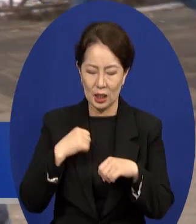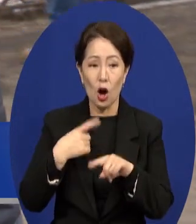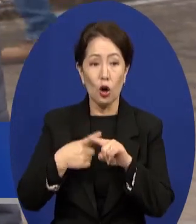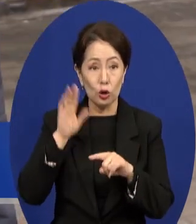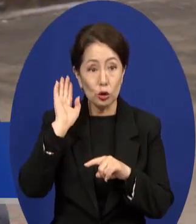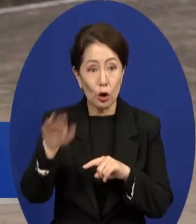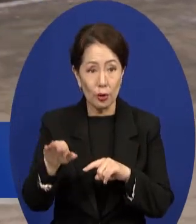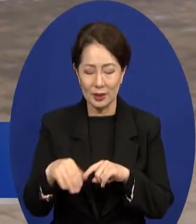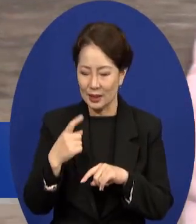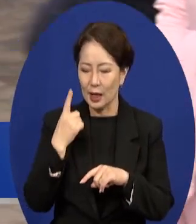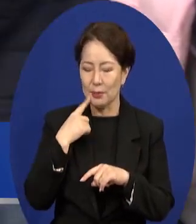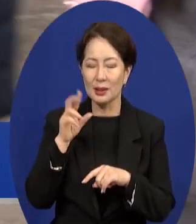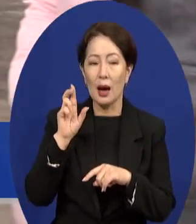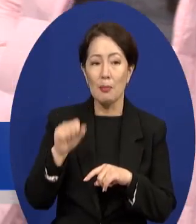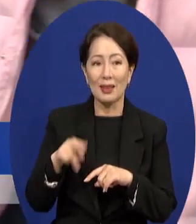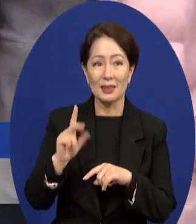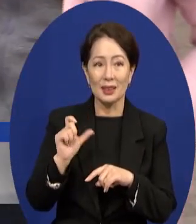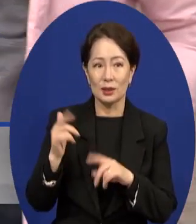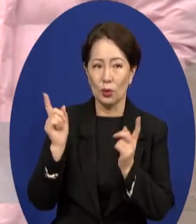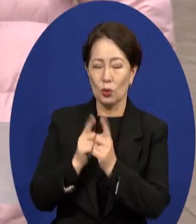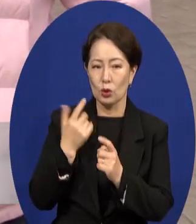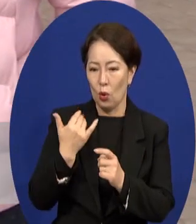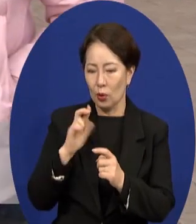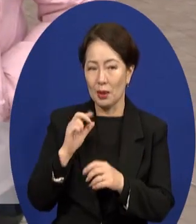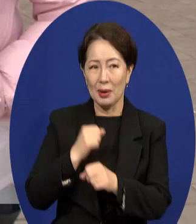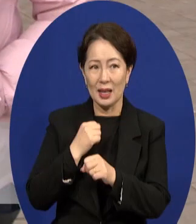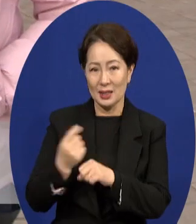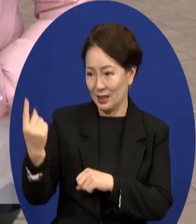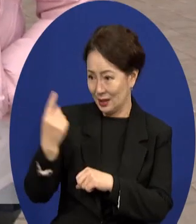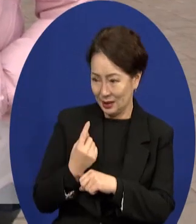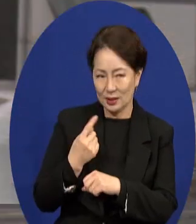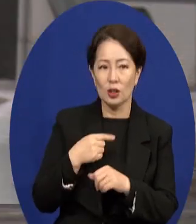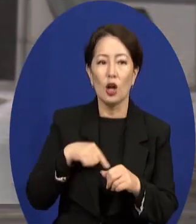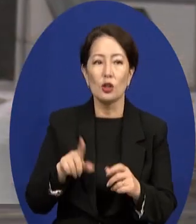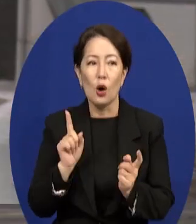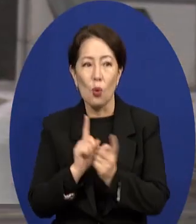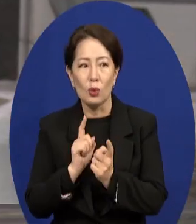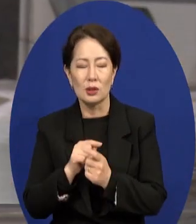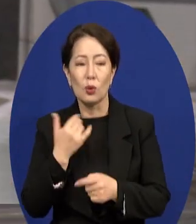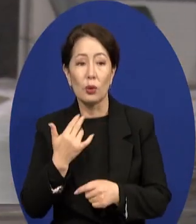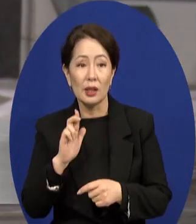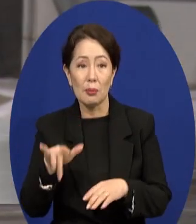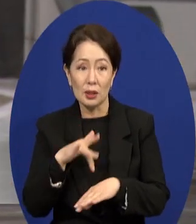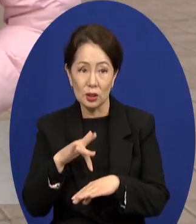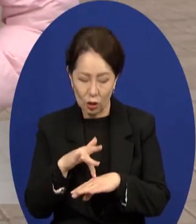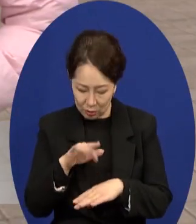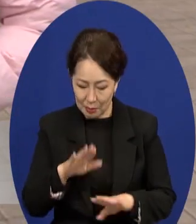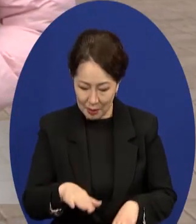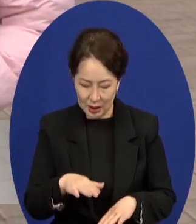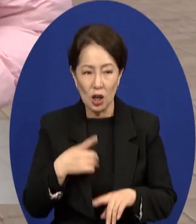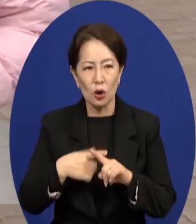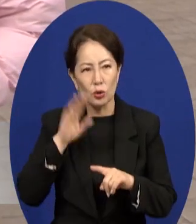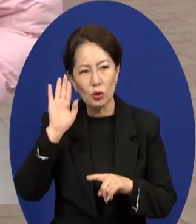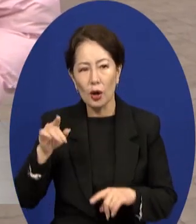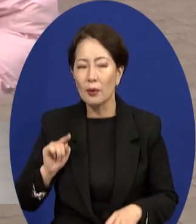зорьсон байна. Тэдний нэг болох Бац эцэгтэй Улаанбаатар хотод ажиллаар ирсэн үед нь би дамжиж уулзлаа. Улаанбаатар хотоос орон нутгийг шилжих болсон